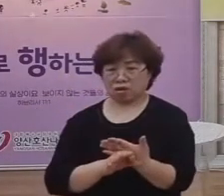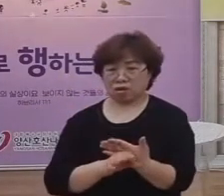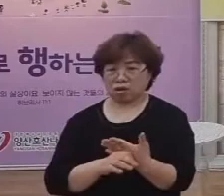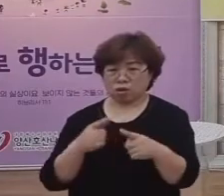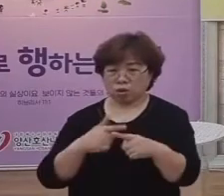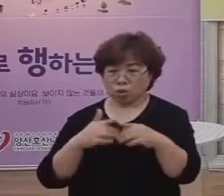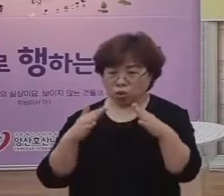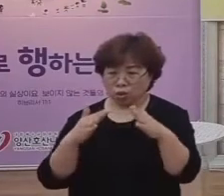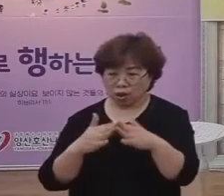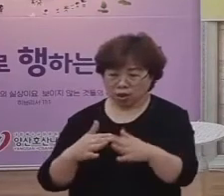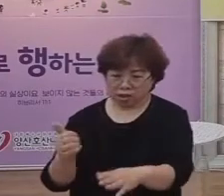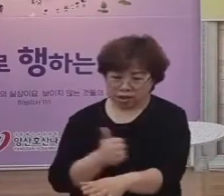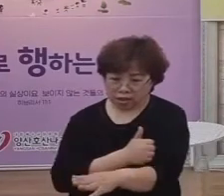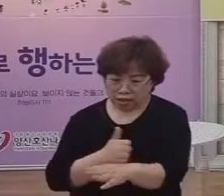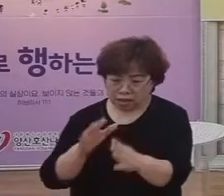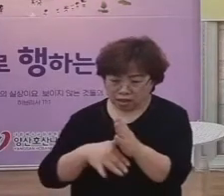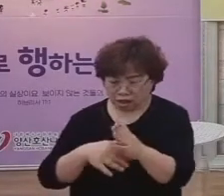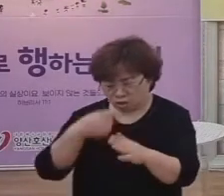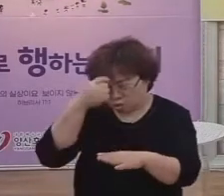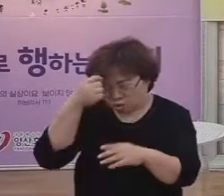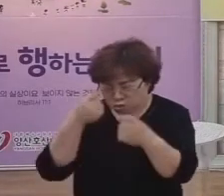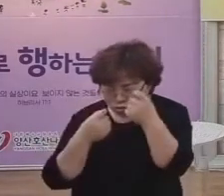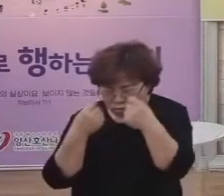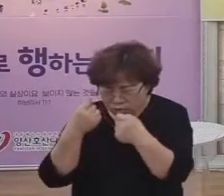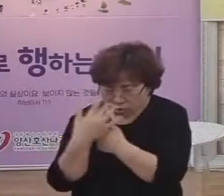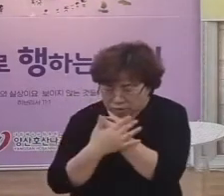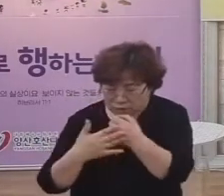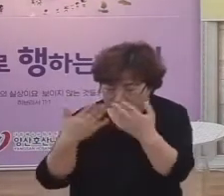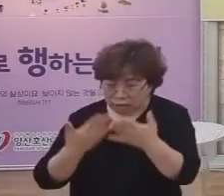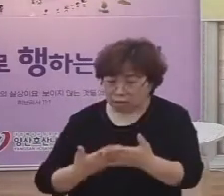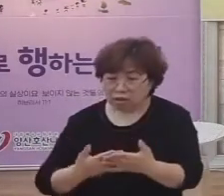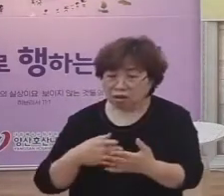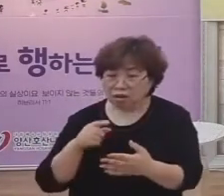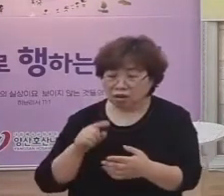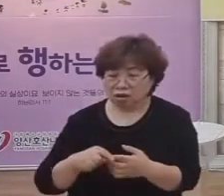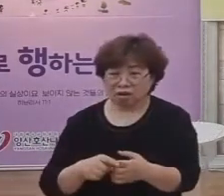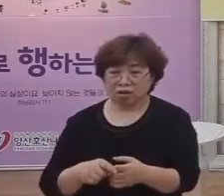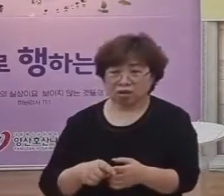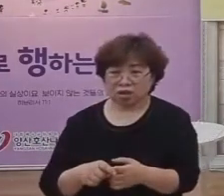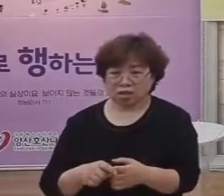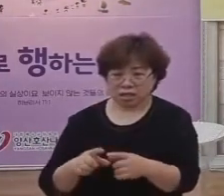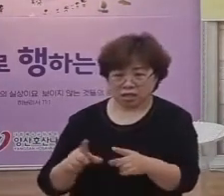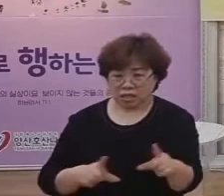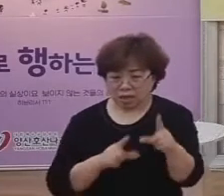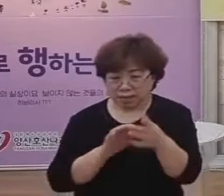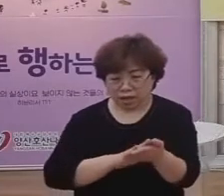교회 나와서 눈물 흘리고 은혜를 받는다고 이 착각하는 모습들.